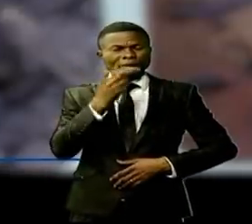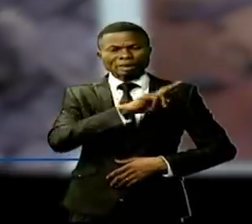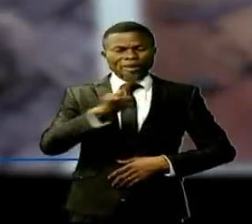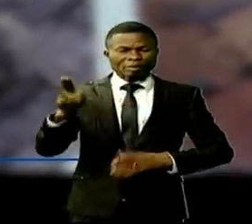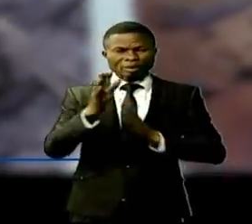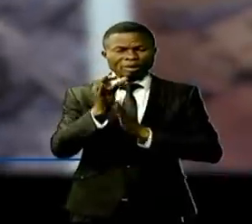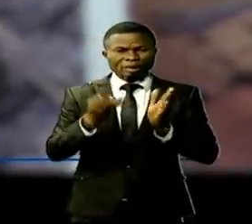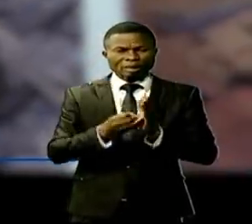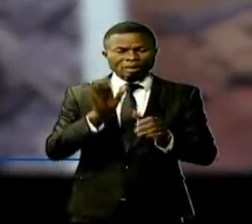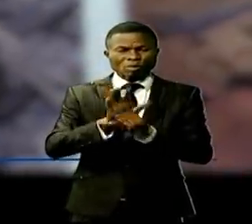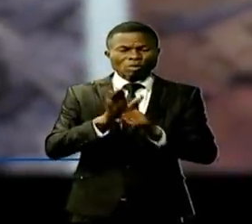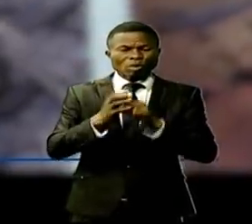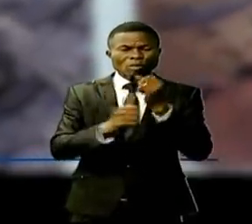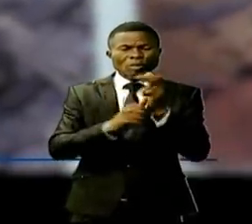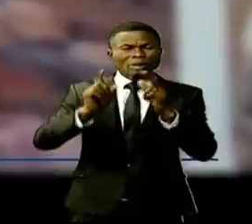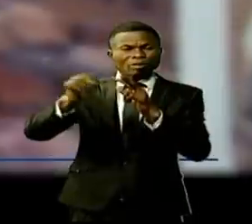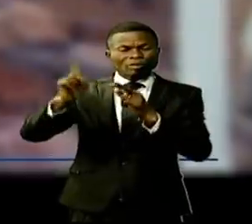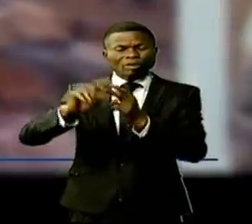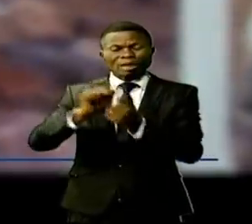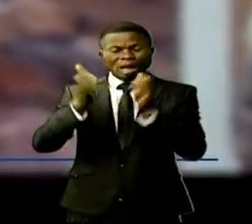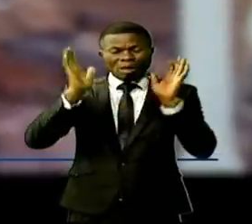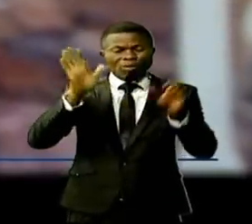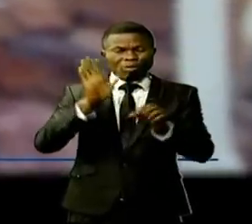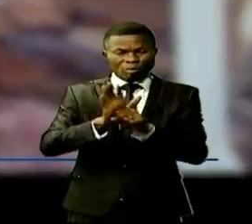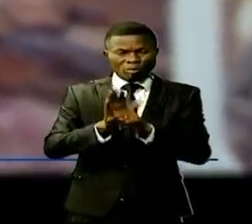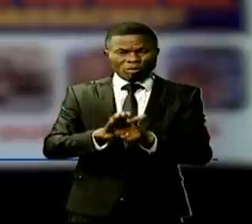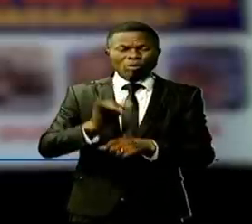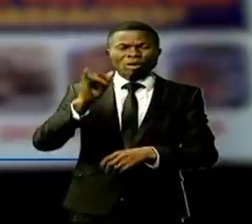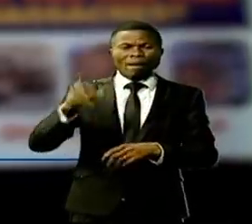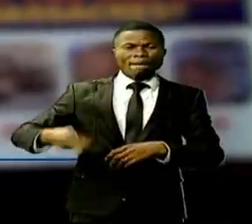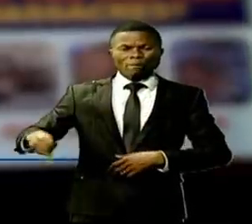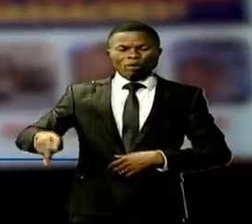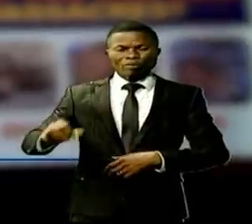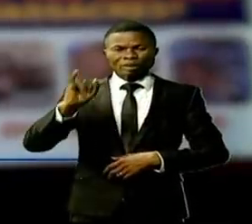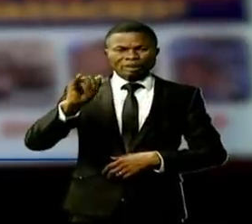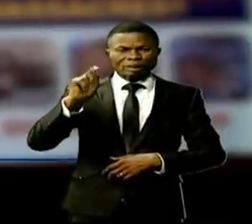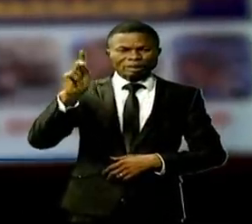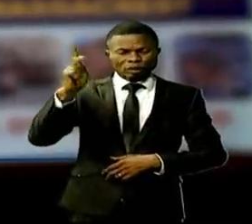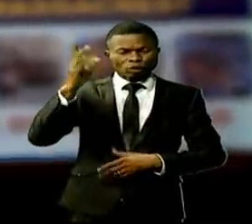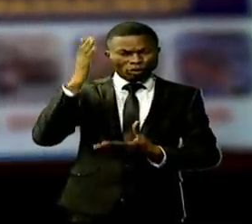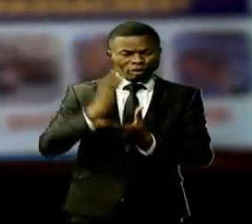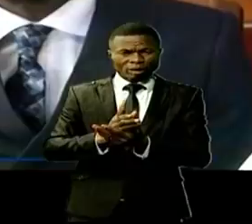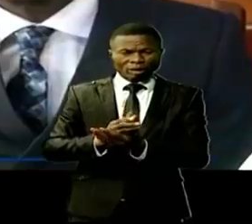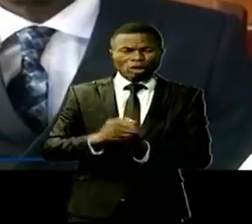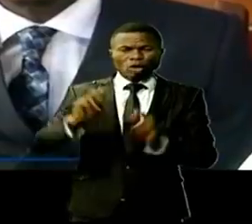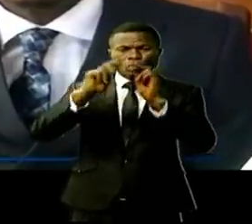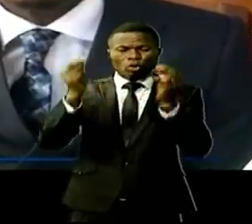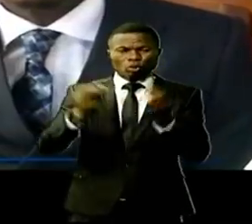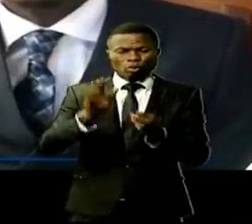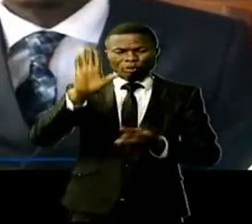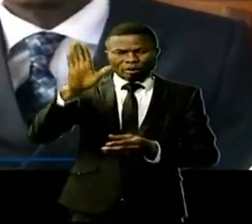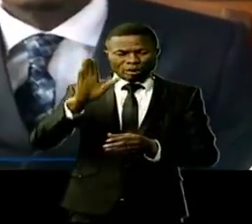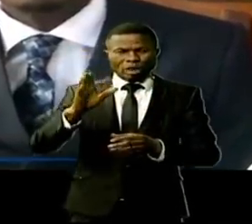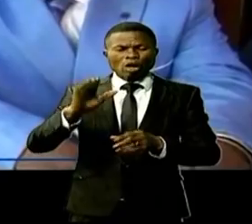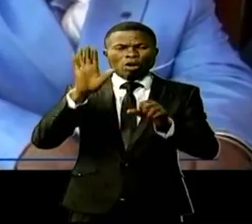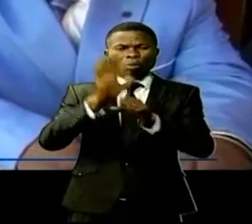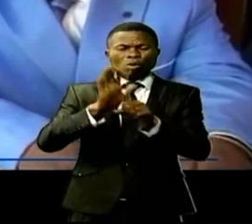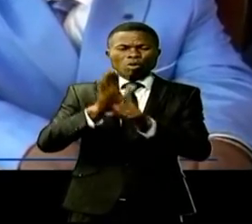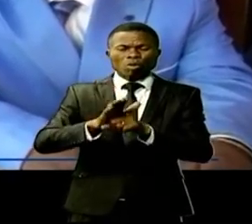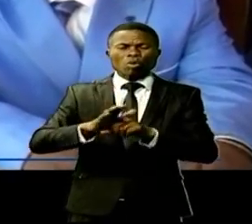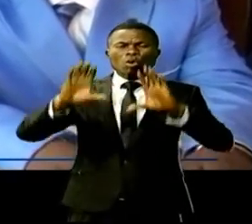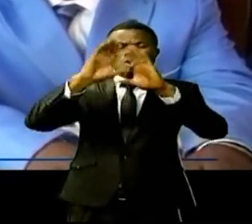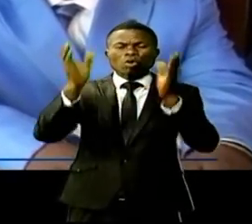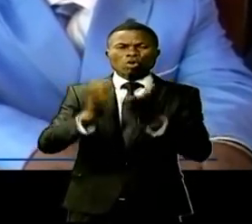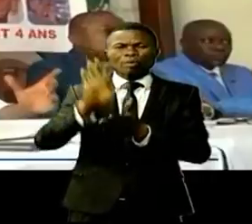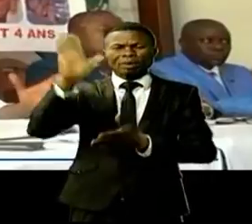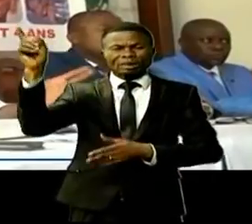millions de déplacés, les dégâts humains sont importants en Ituri. Il faut y mettre fin. Le G5A, regroupant les 5 communautés de l'Ituri, venu à